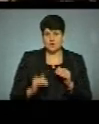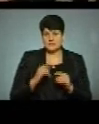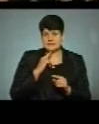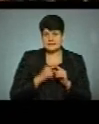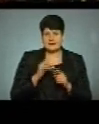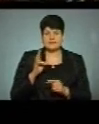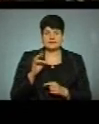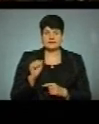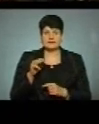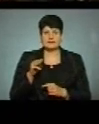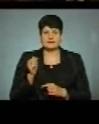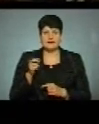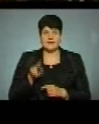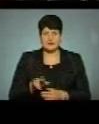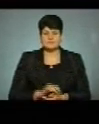Наталя.